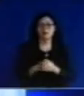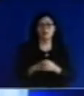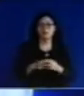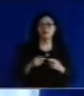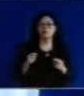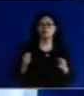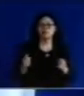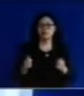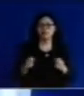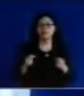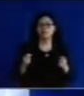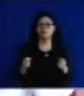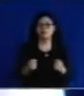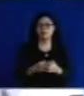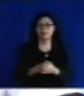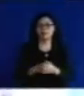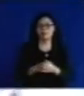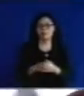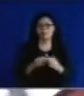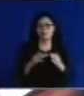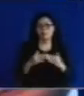terbukti, dan lanjutkan.